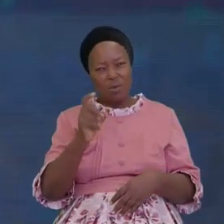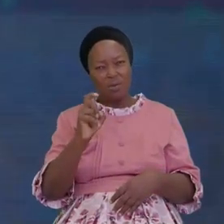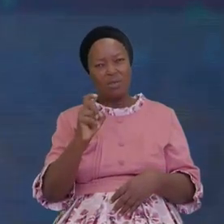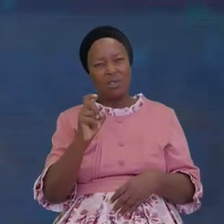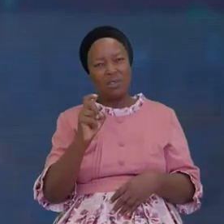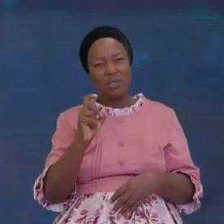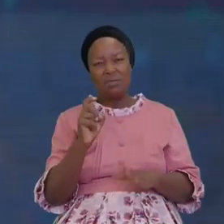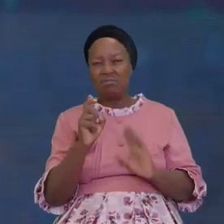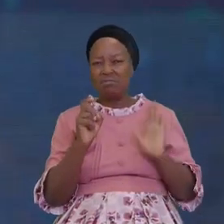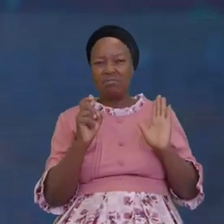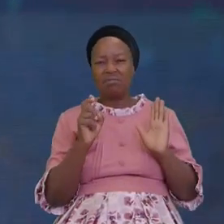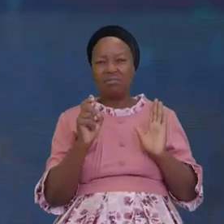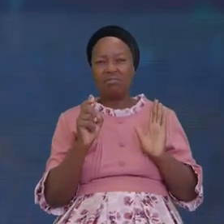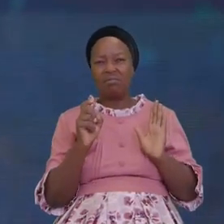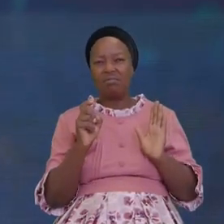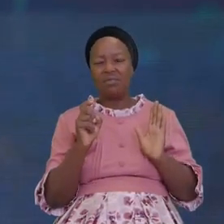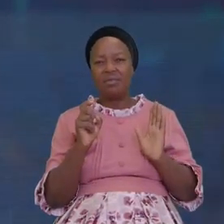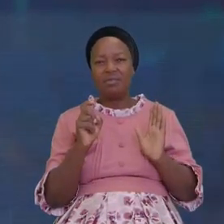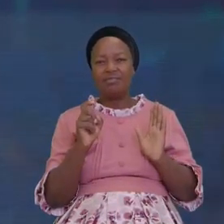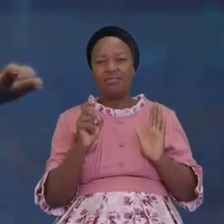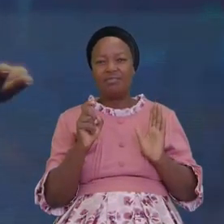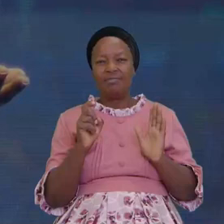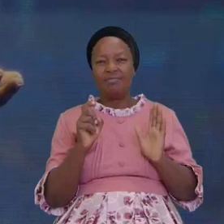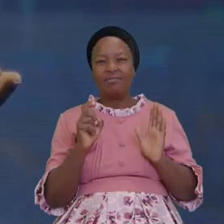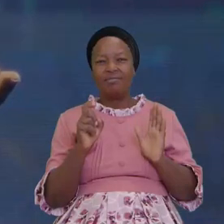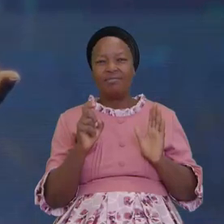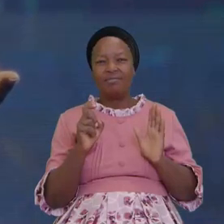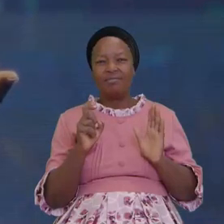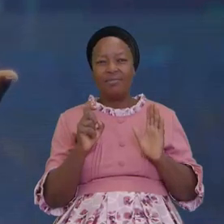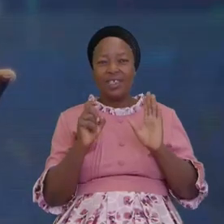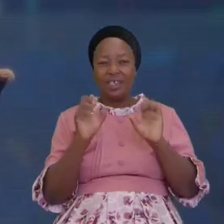Si tu as besoin de 100 francs seulement,